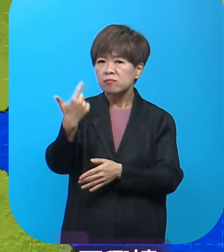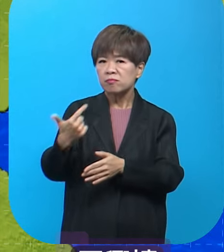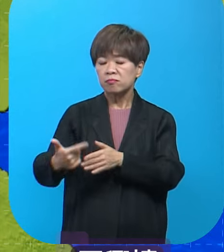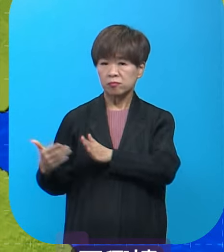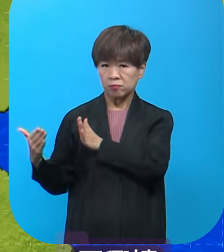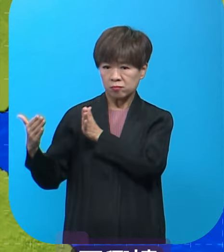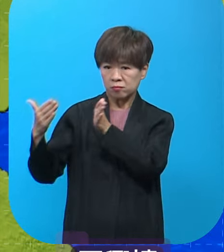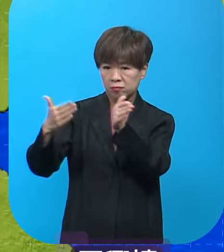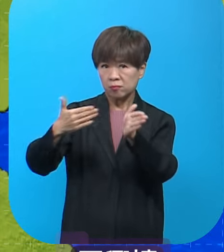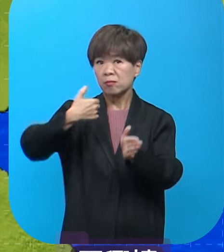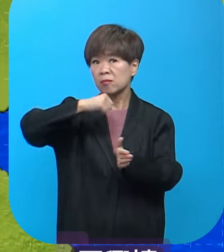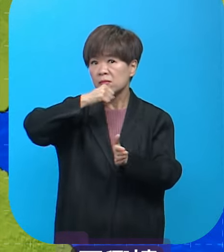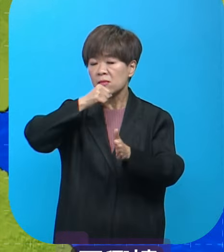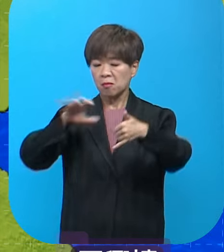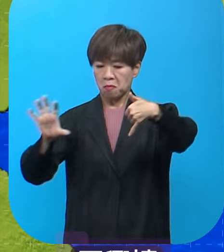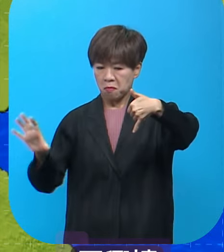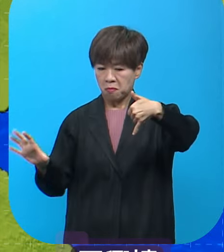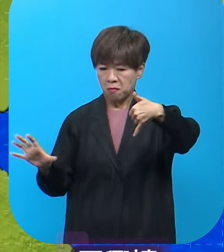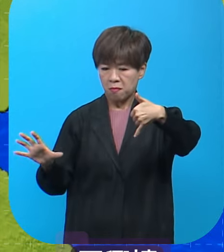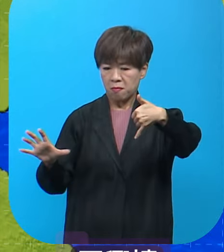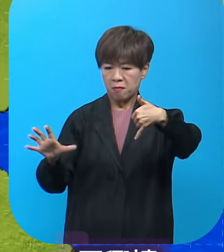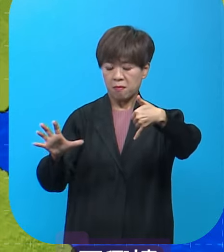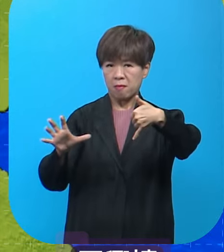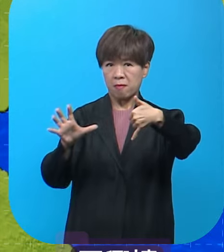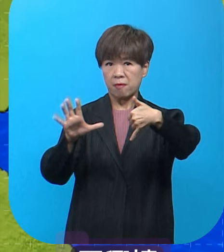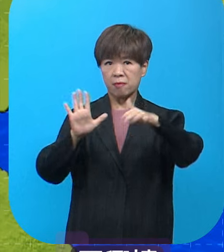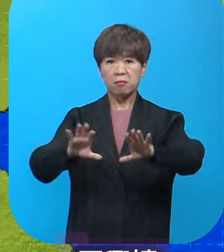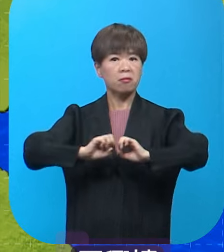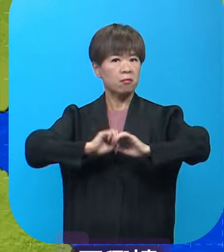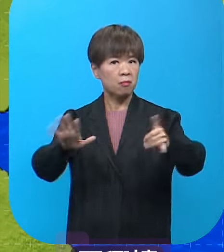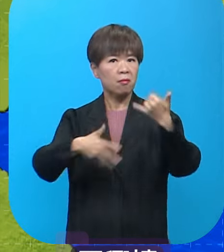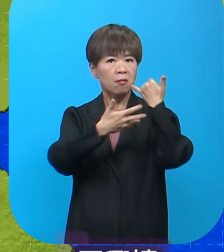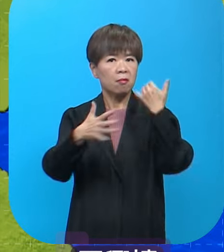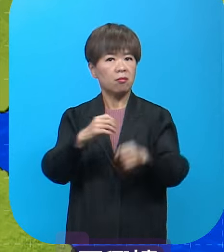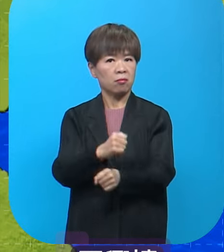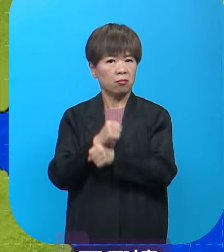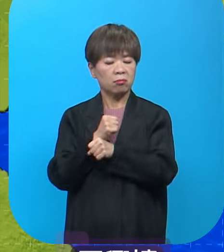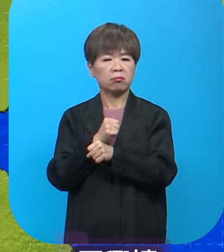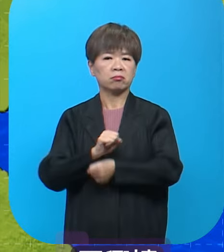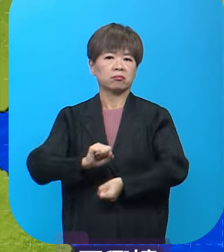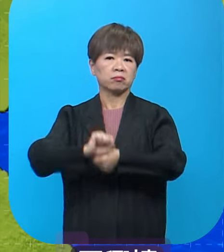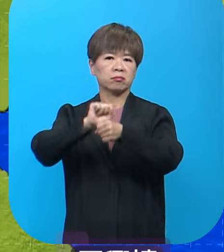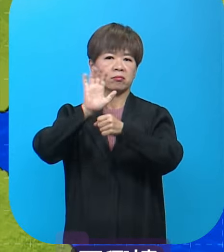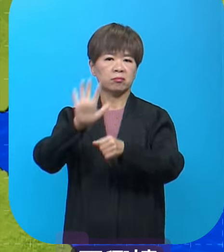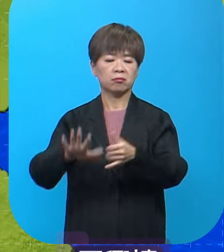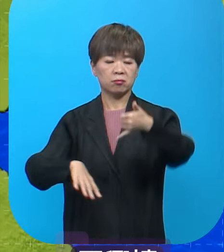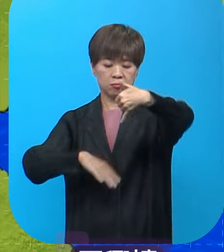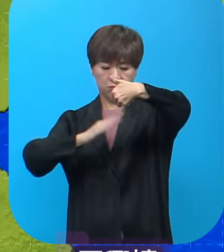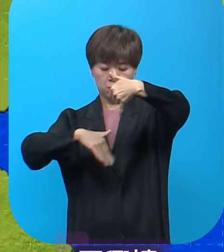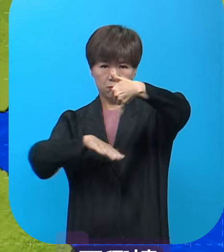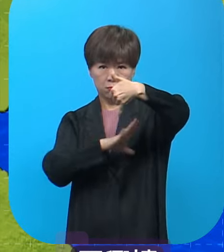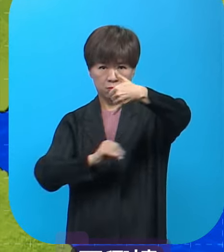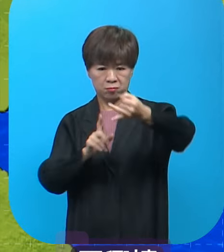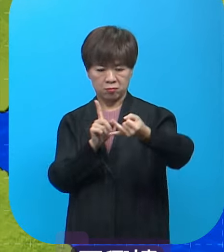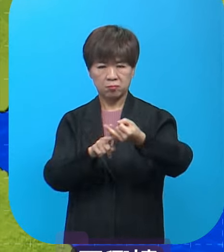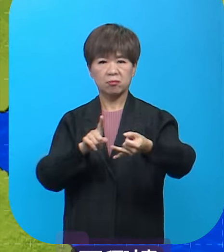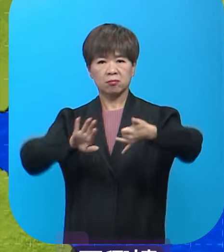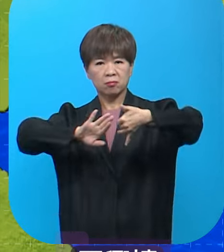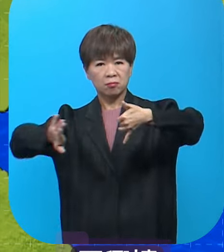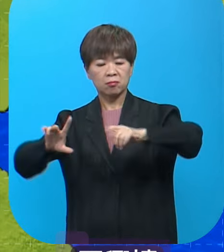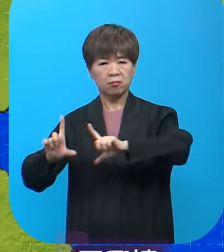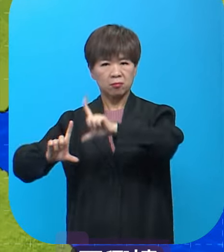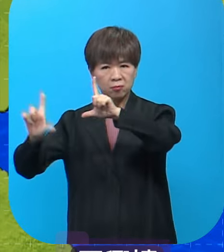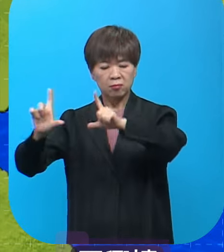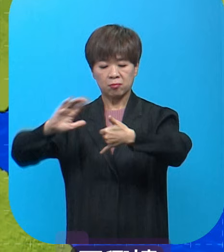朝向台湾接近，因此在这一报海上警戒的区域持续包括了巴士海峡、台湾东半部、北